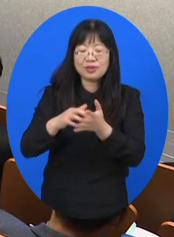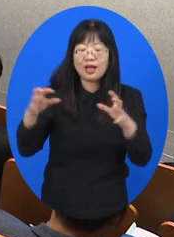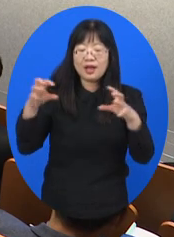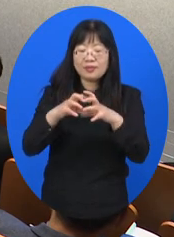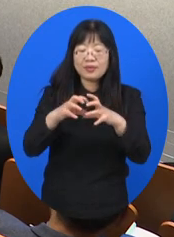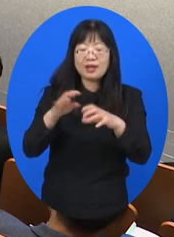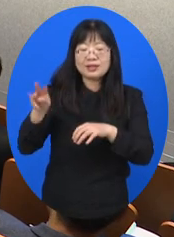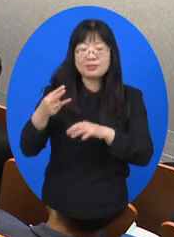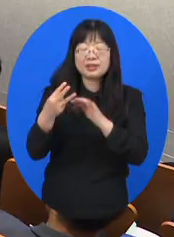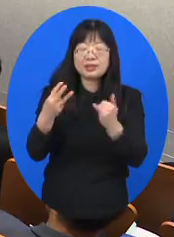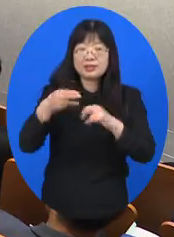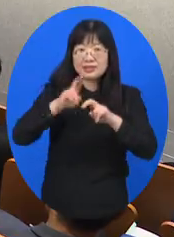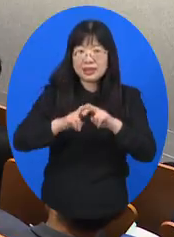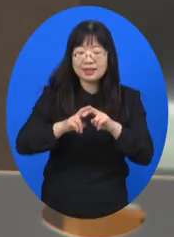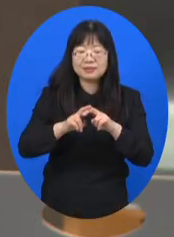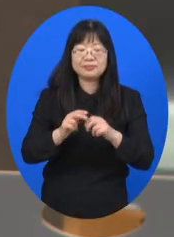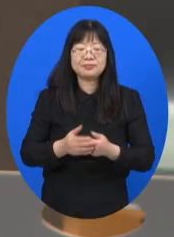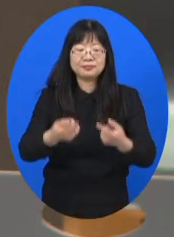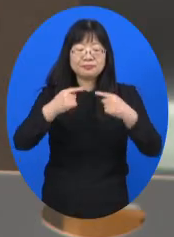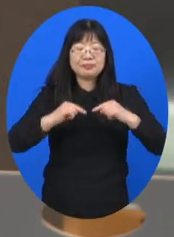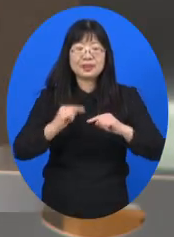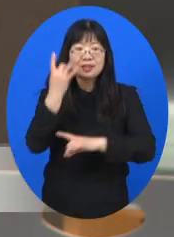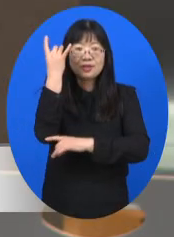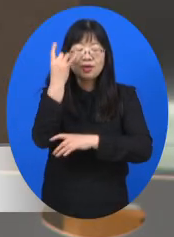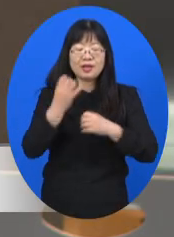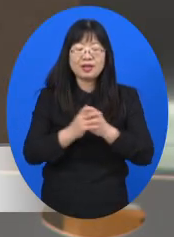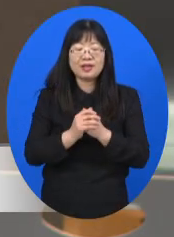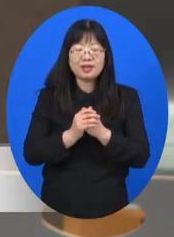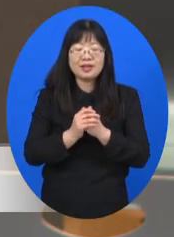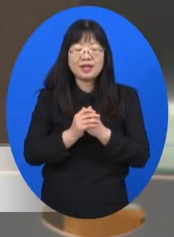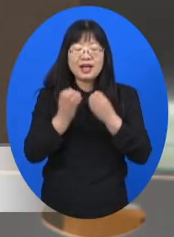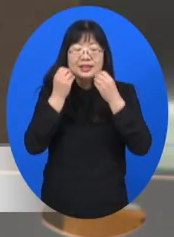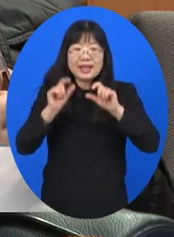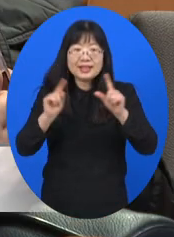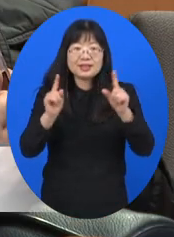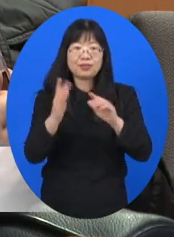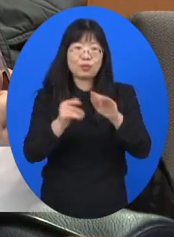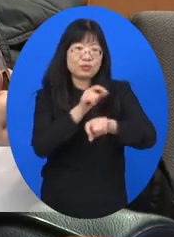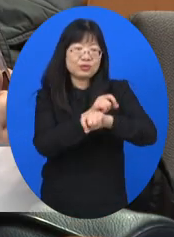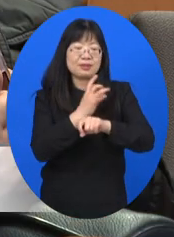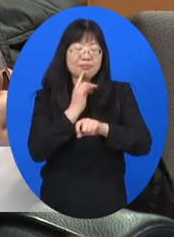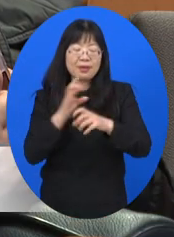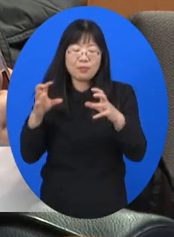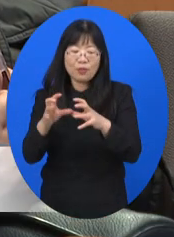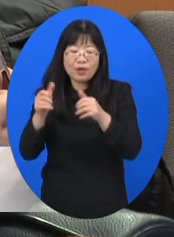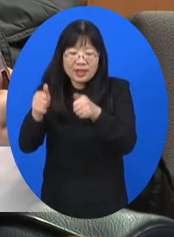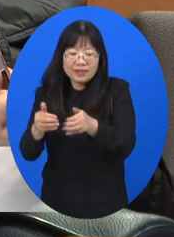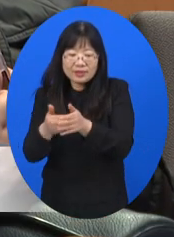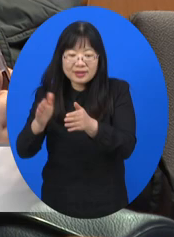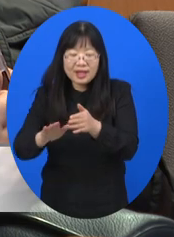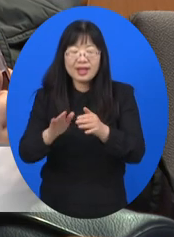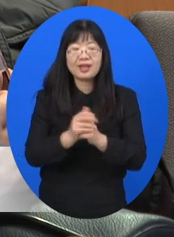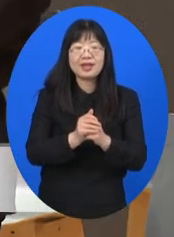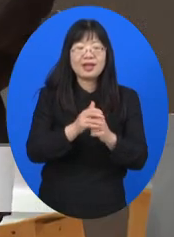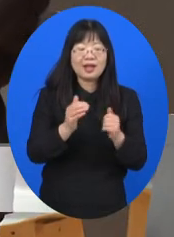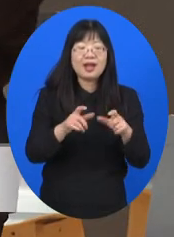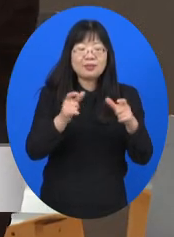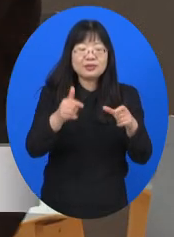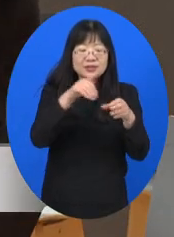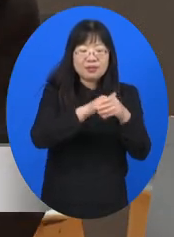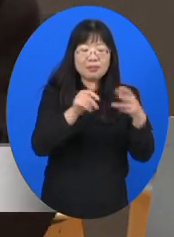약 300여 명이 자리했습니다. 기존엔 새해 공무원들끼리 시무식을 했다면 민선 8기 처음으로 맞는